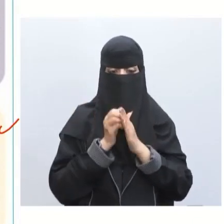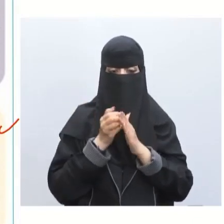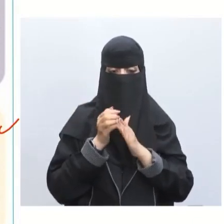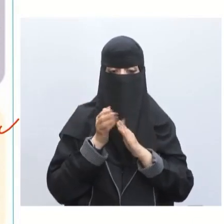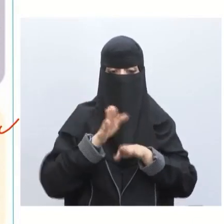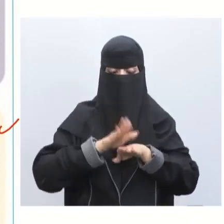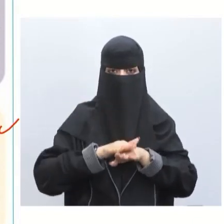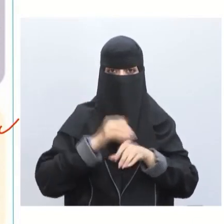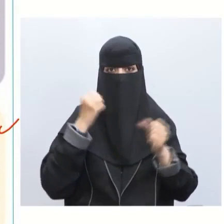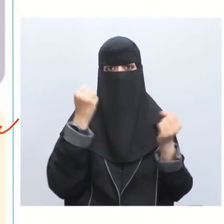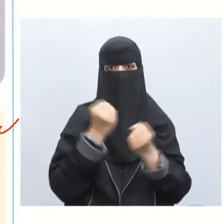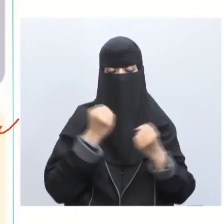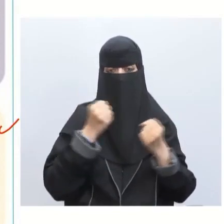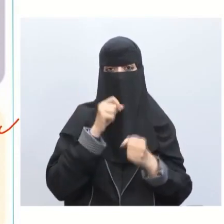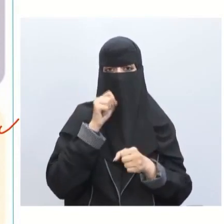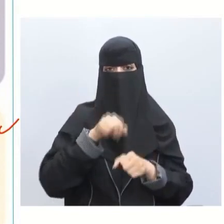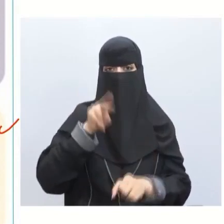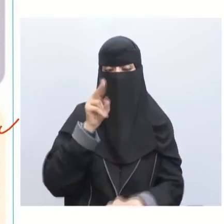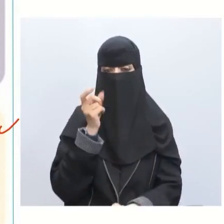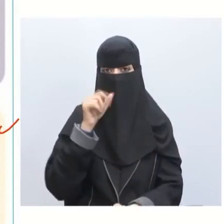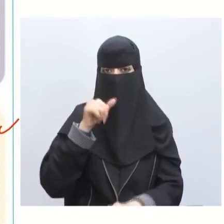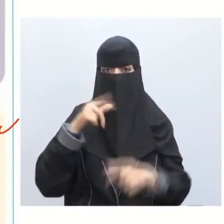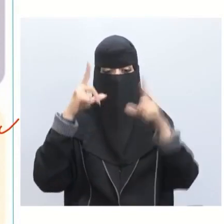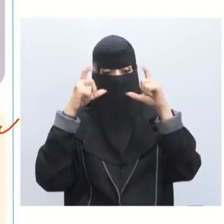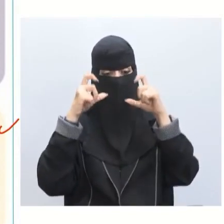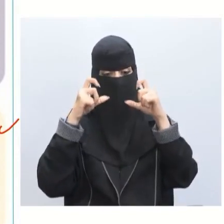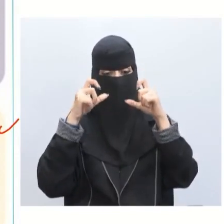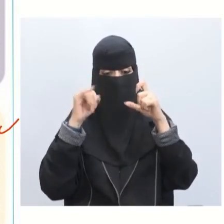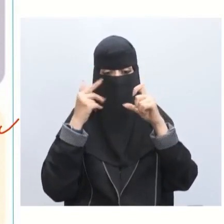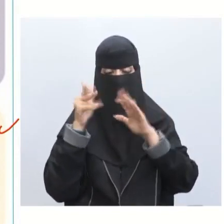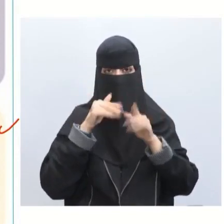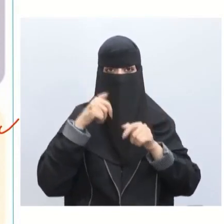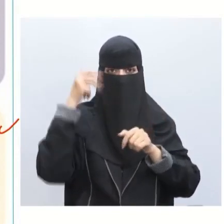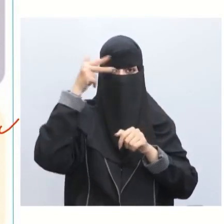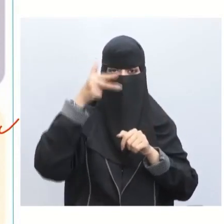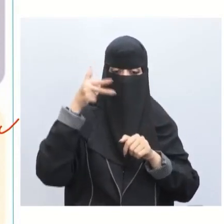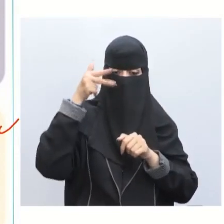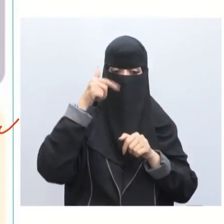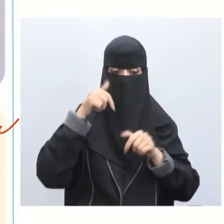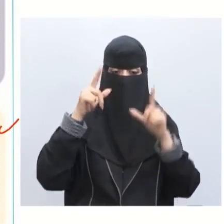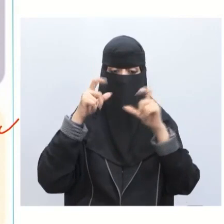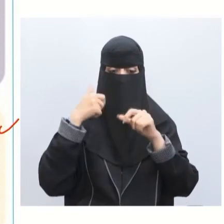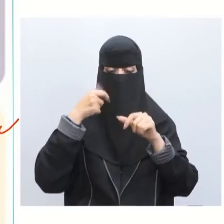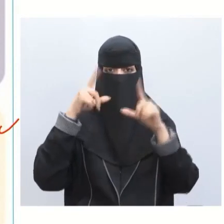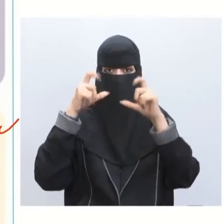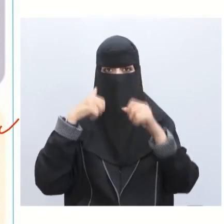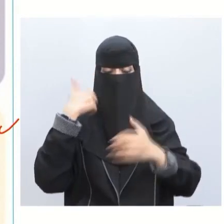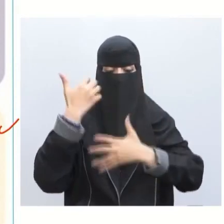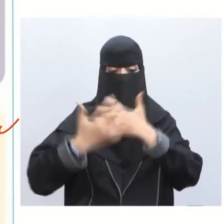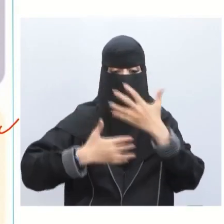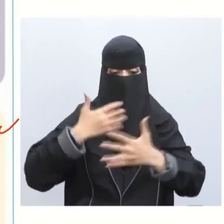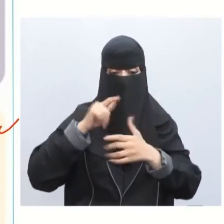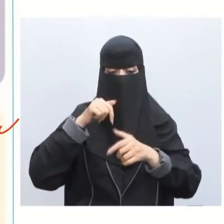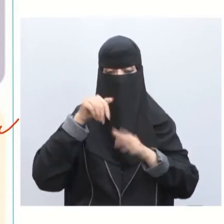المتنمرين على ممارسه التنمر من صور ومقاطع مصوره وصور